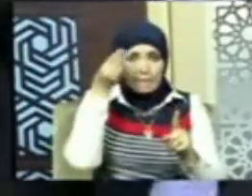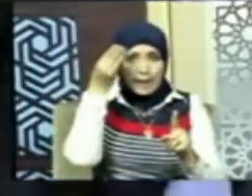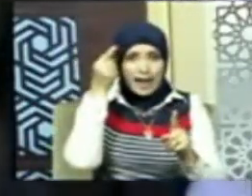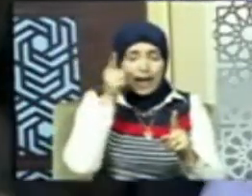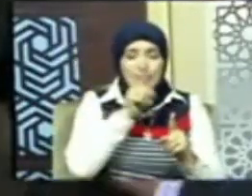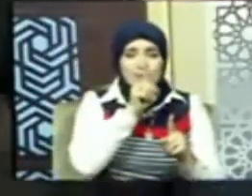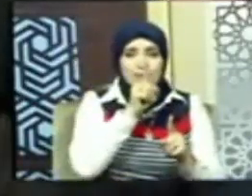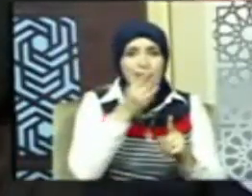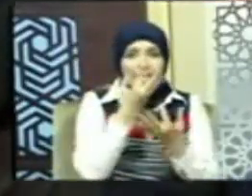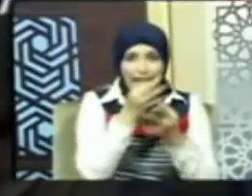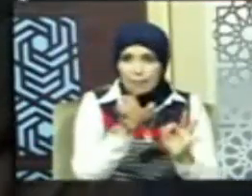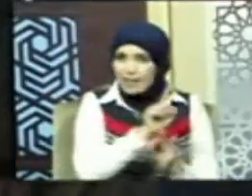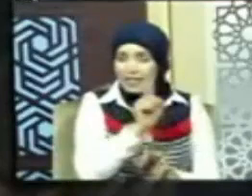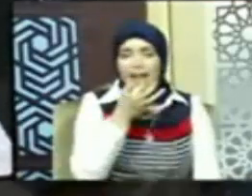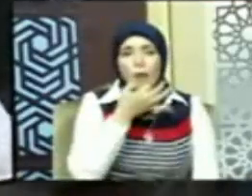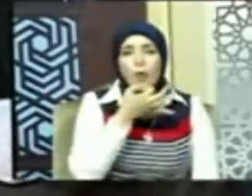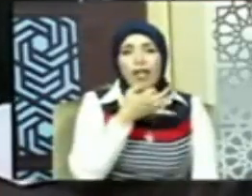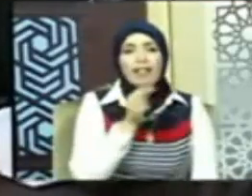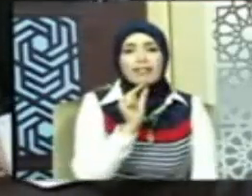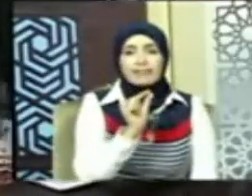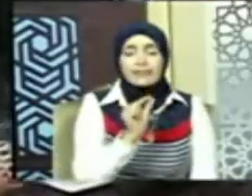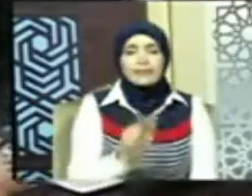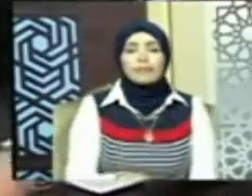قليلا، ويقول سبحانه: